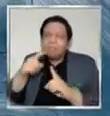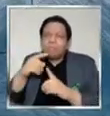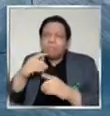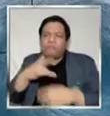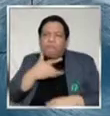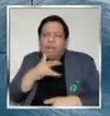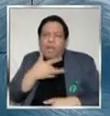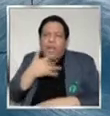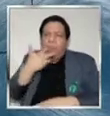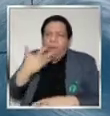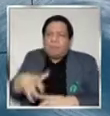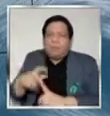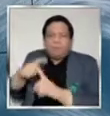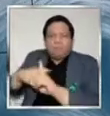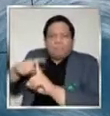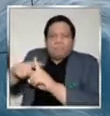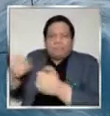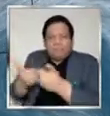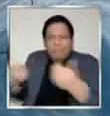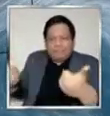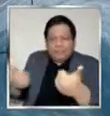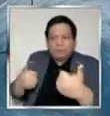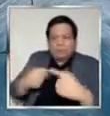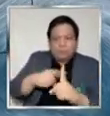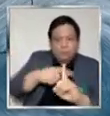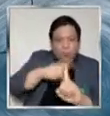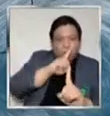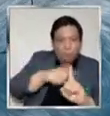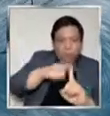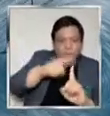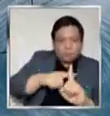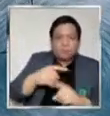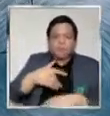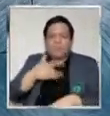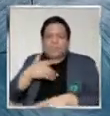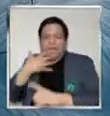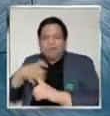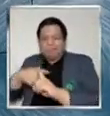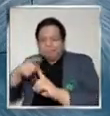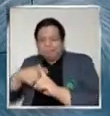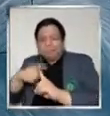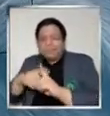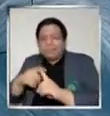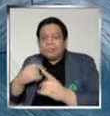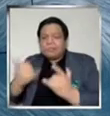init. Ano po ba ang pinakamatinding heat index na naranasan na sa ngayon?